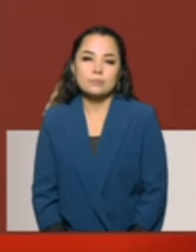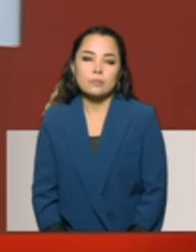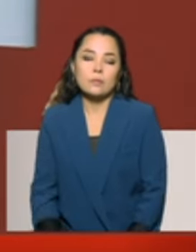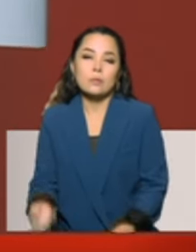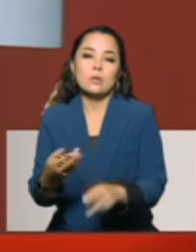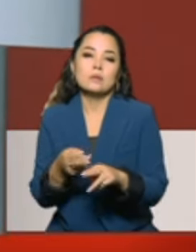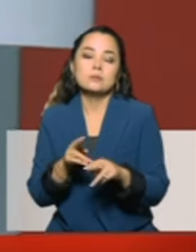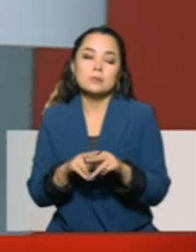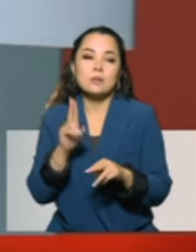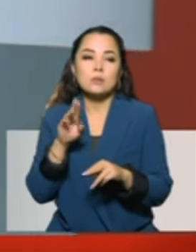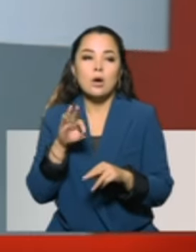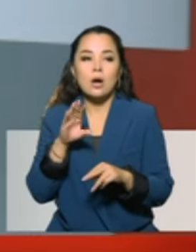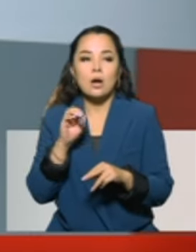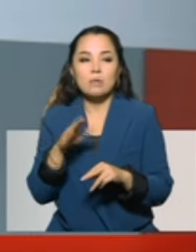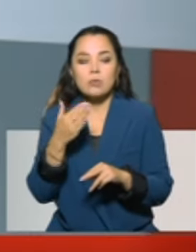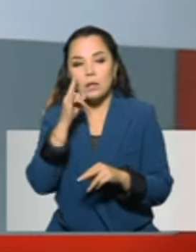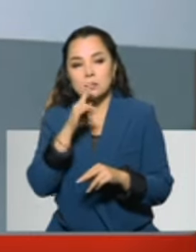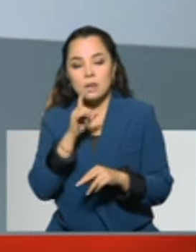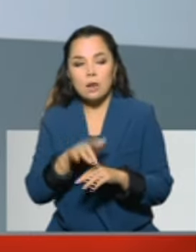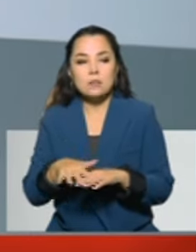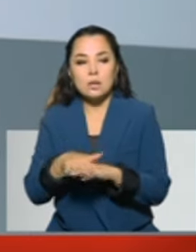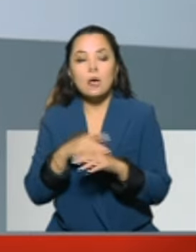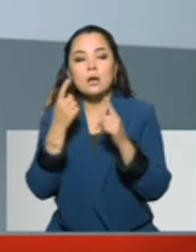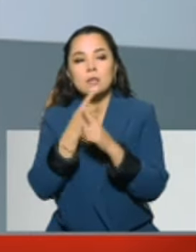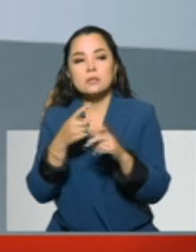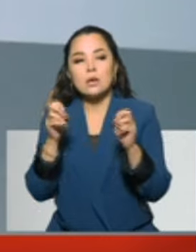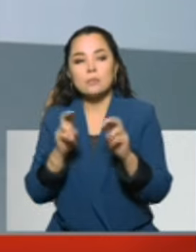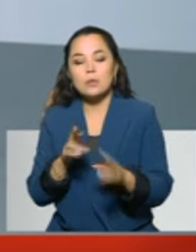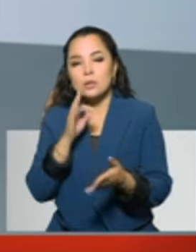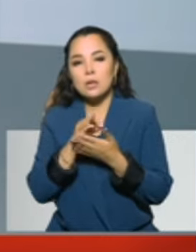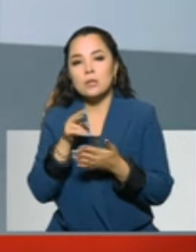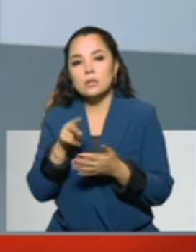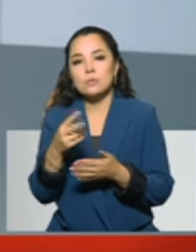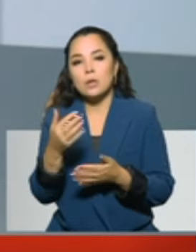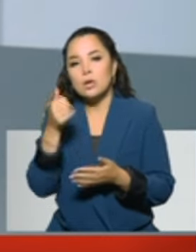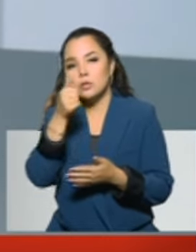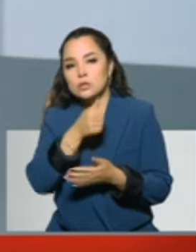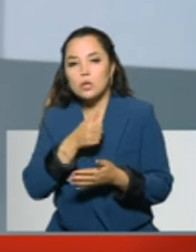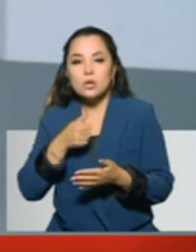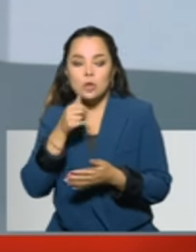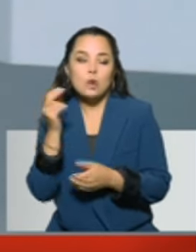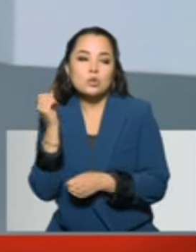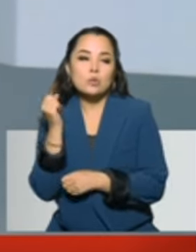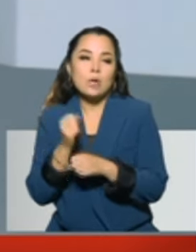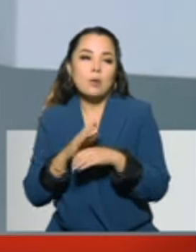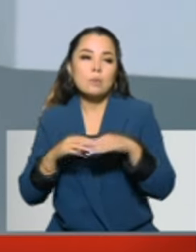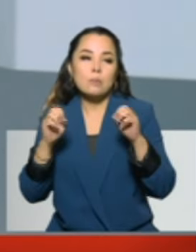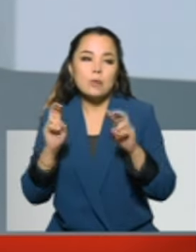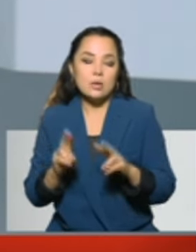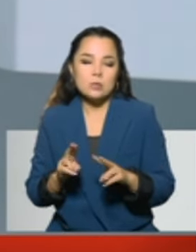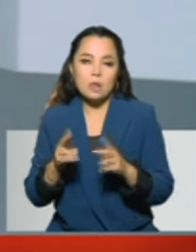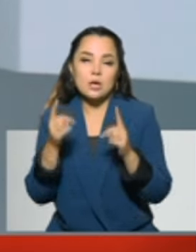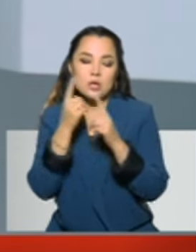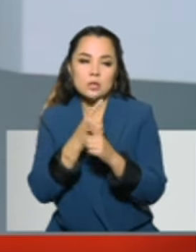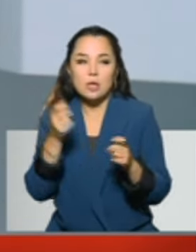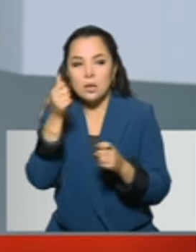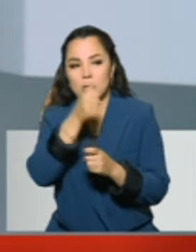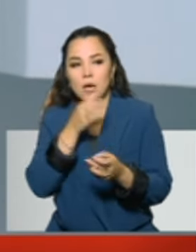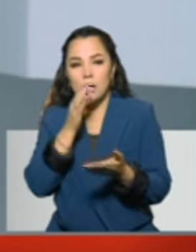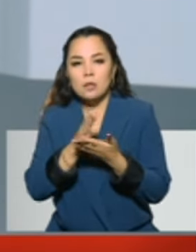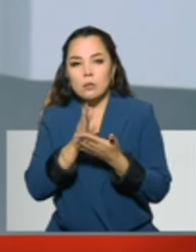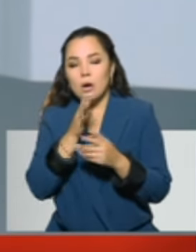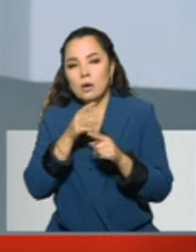Сондай Қасым-Жомарт Тоқаев Қазақстан халқына арнаған жолдауында келесі 2025 жылды жұмысшы мамандықтар жылы деп жариялады. Осы